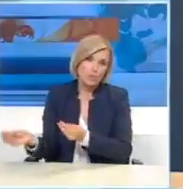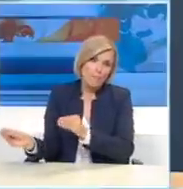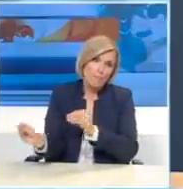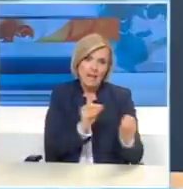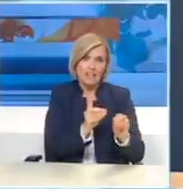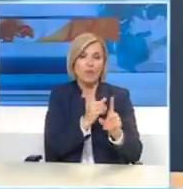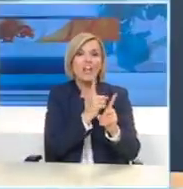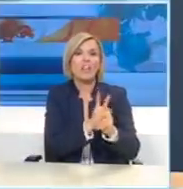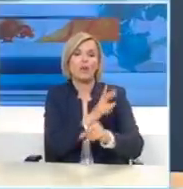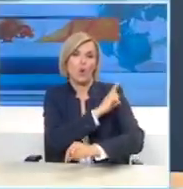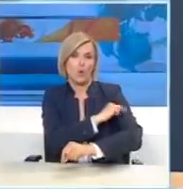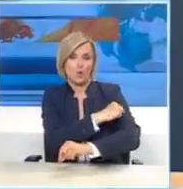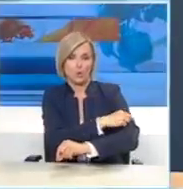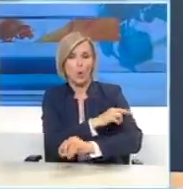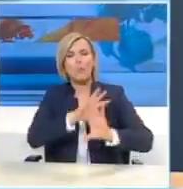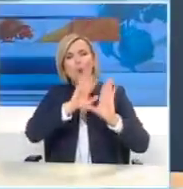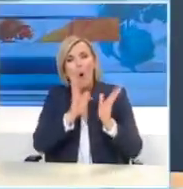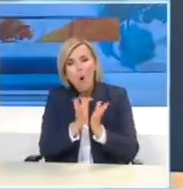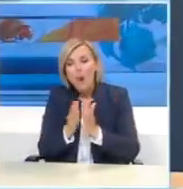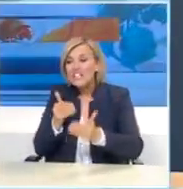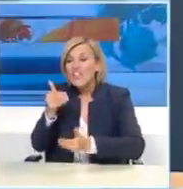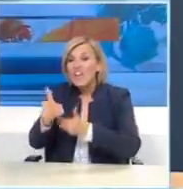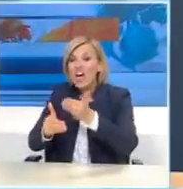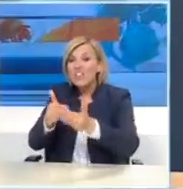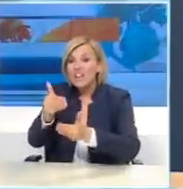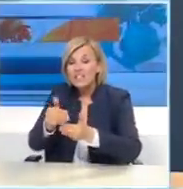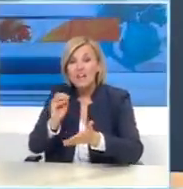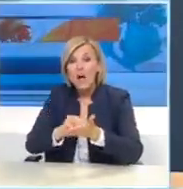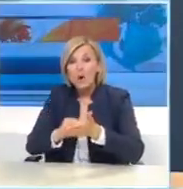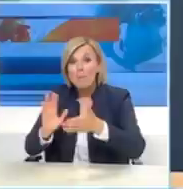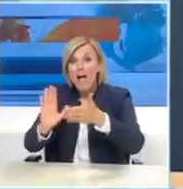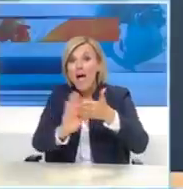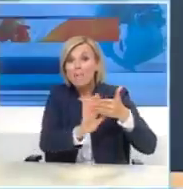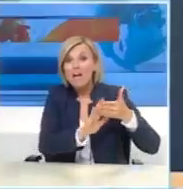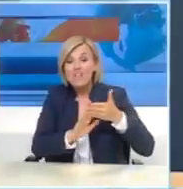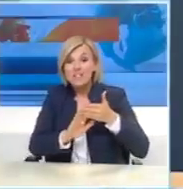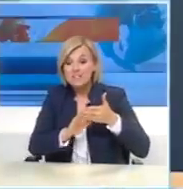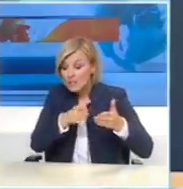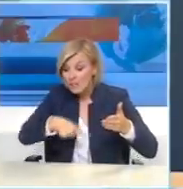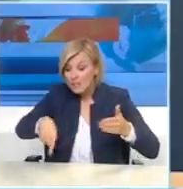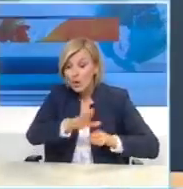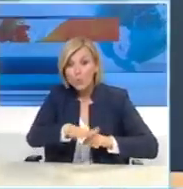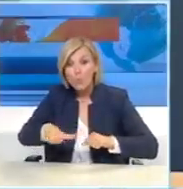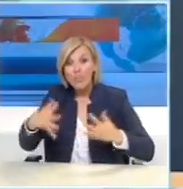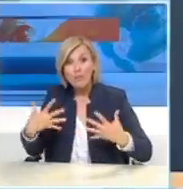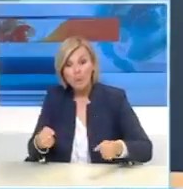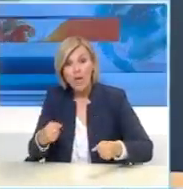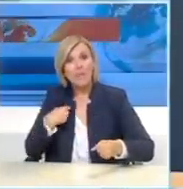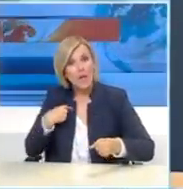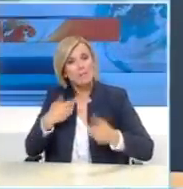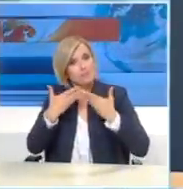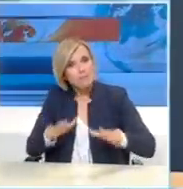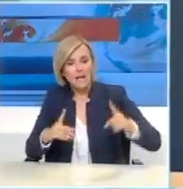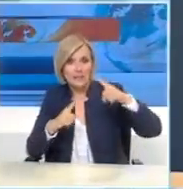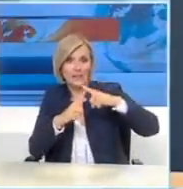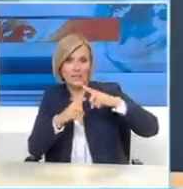διαδικασίες όπως έπρεπε να γίνουν και φυσικά και οι επαφές με χρήση και μάσκας και οι επαφές οι οποίες θεωρήθηκε ότι υπήρξε